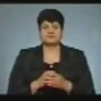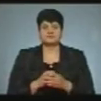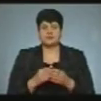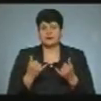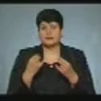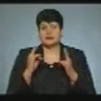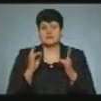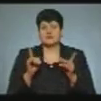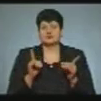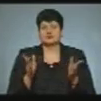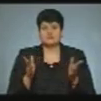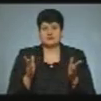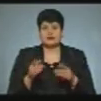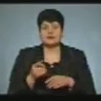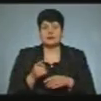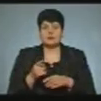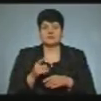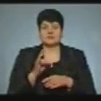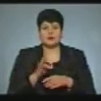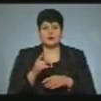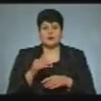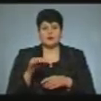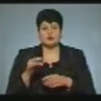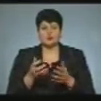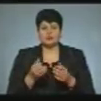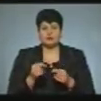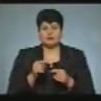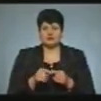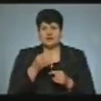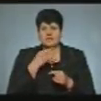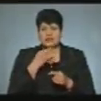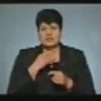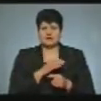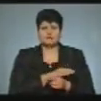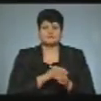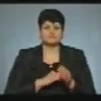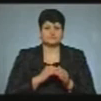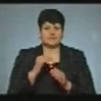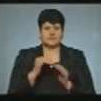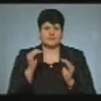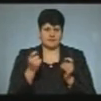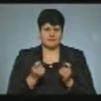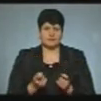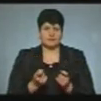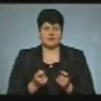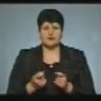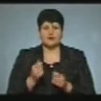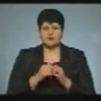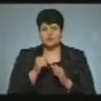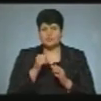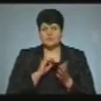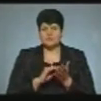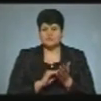тепер не знаю, що. Тернополянка Наталія Горнушкіна купує у цій аптеці ліки від гіпертонії за зниженою ціною. Кожен місяць мені